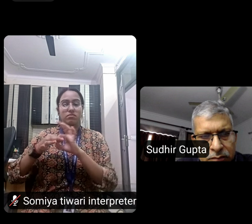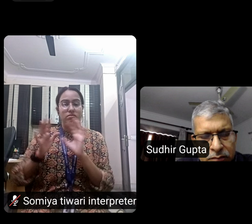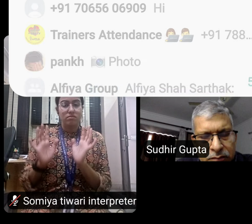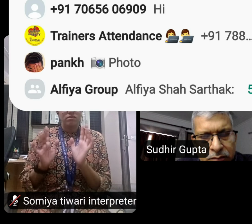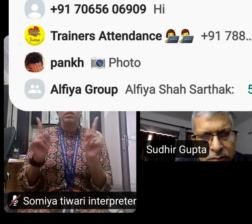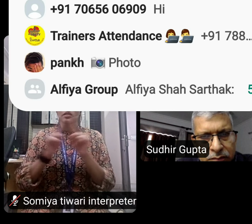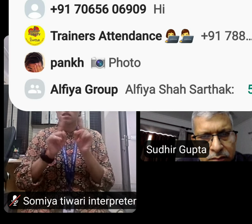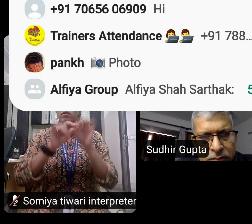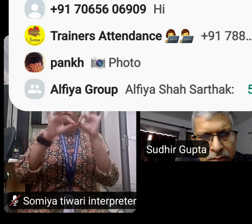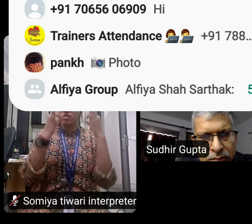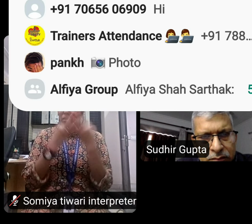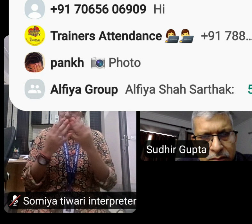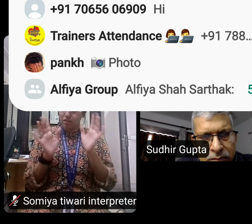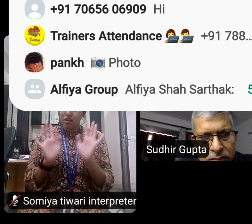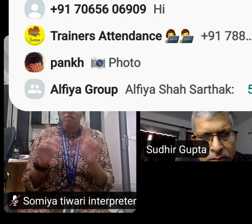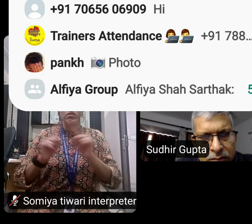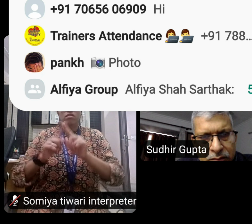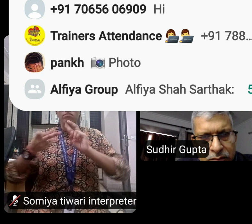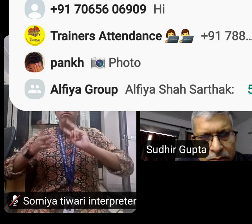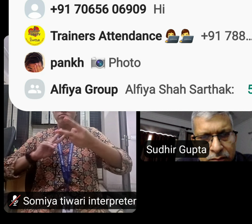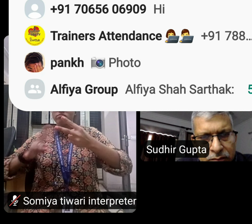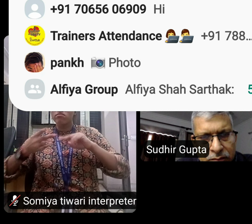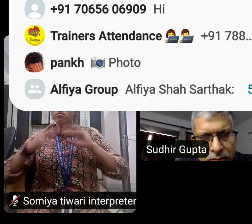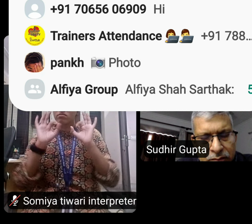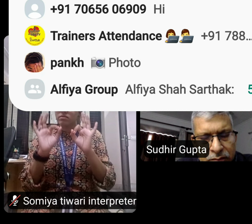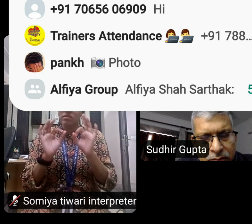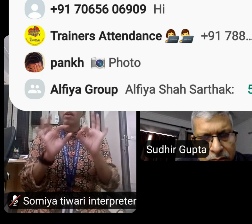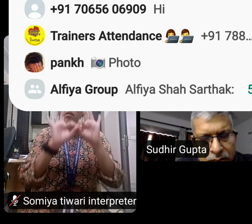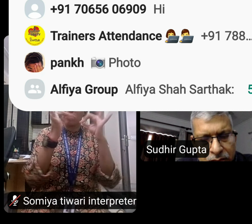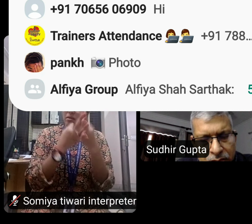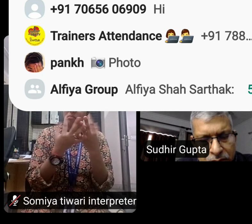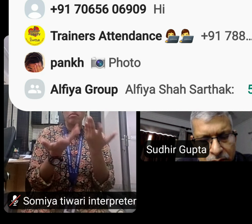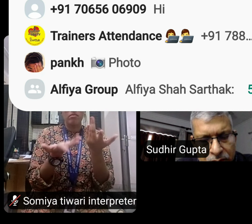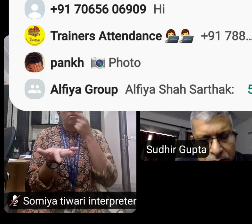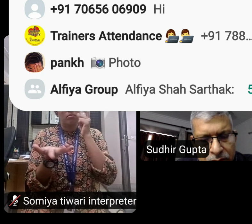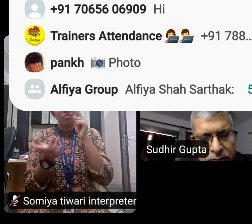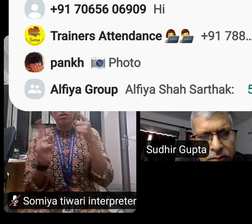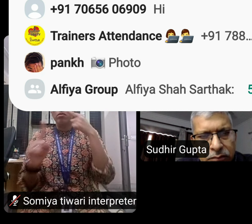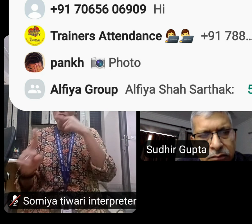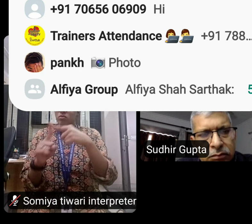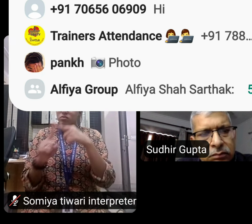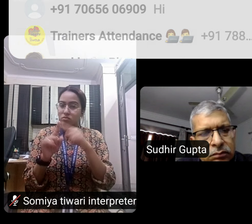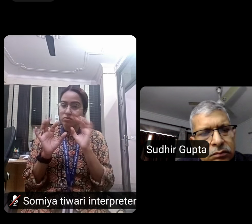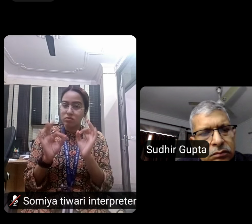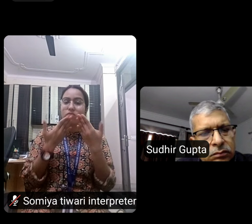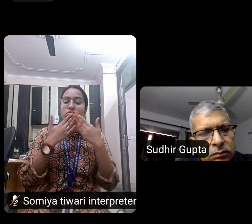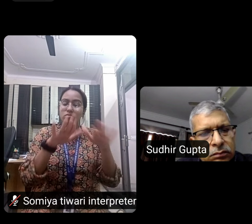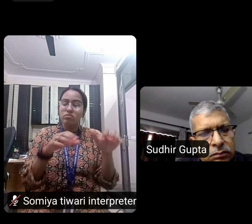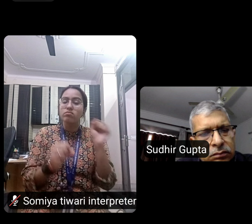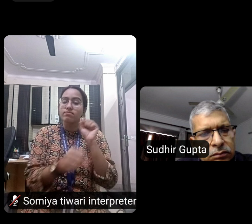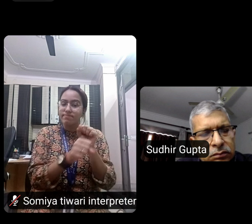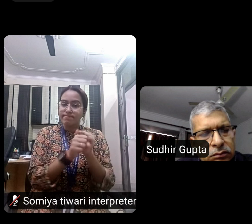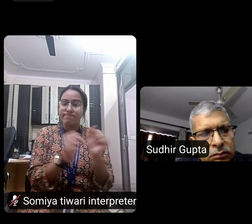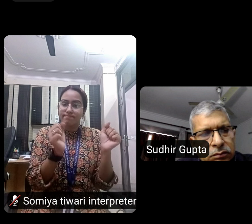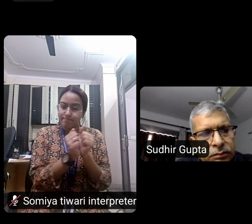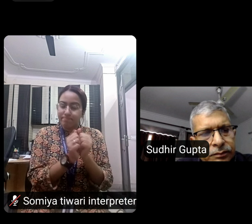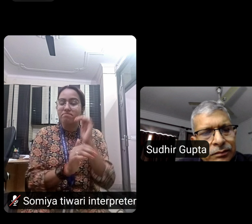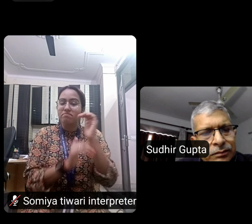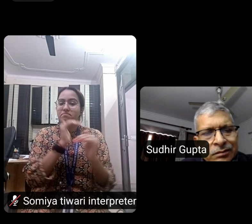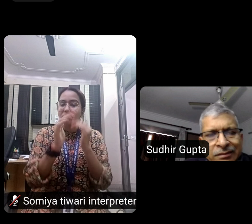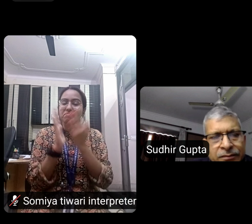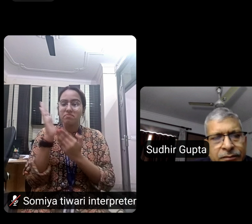काफ़ी रेस्पॉन्ड कर रही है, पेरेंट्स भी काफ़ी पॉजिटिवली चीज़ों को ले रही है, बच्चों के साथ वर्क करके प्रोग्रेस